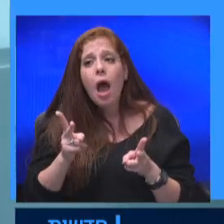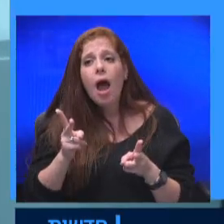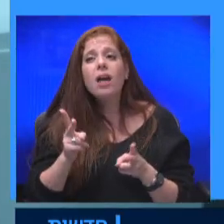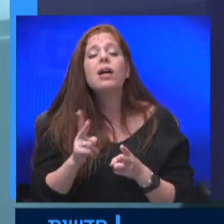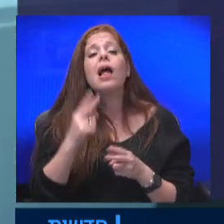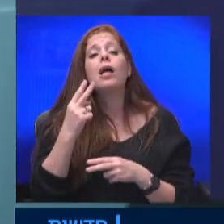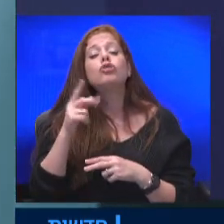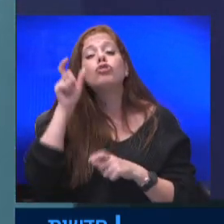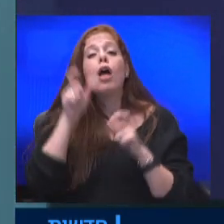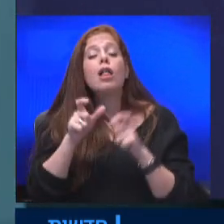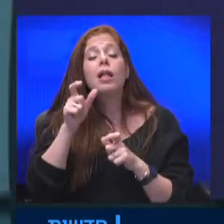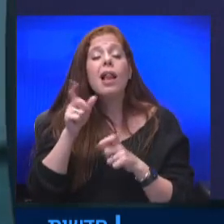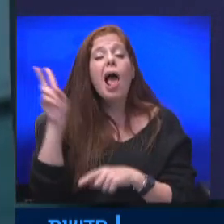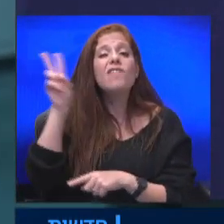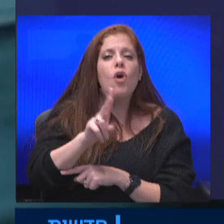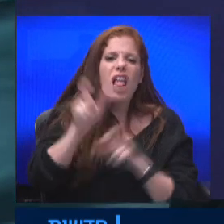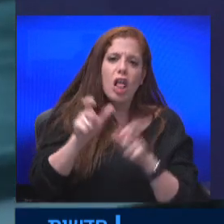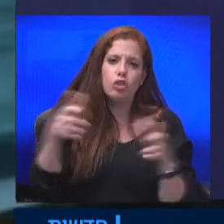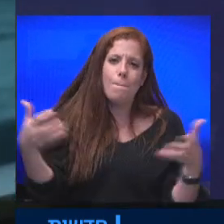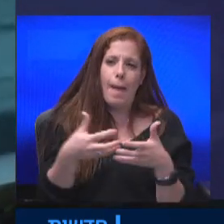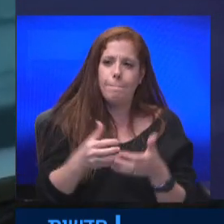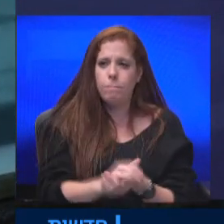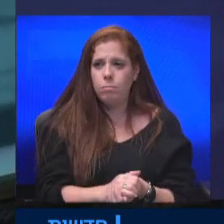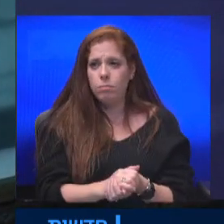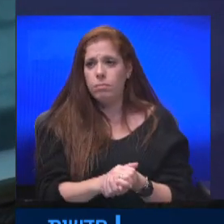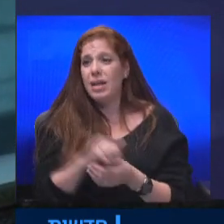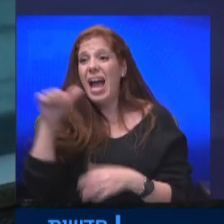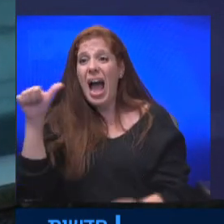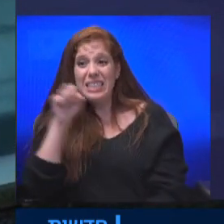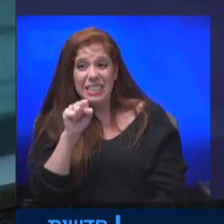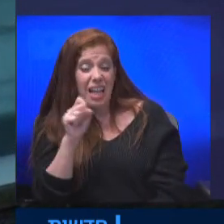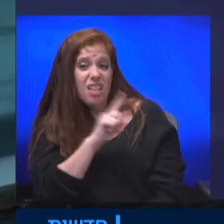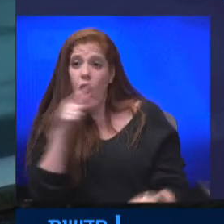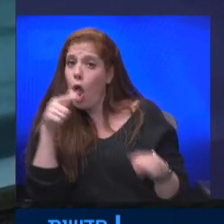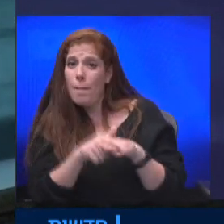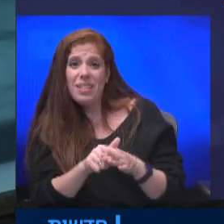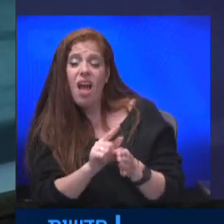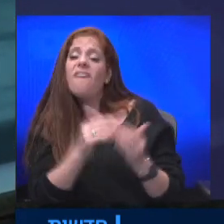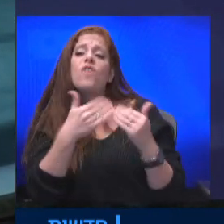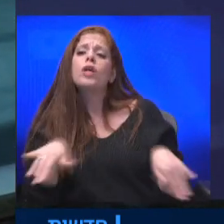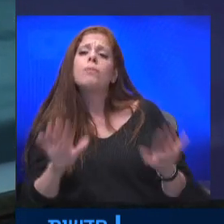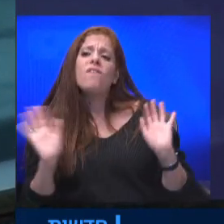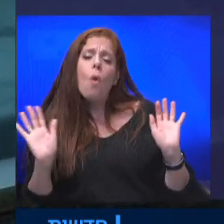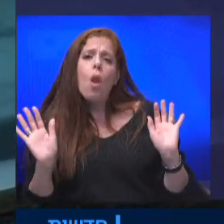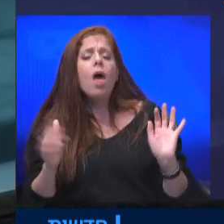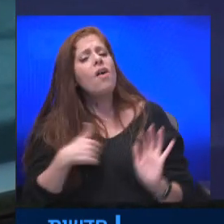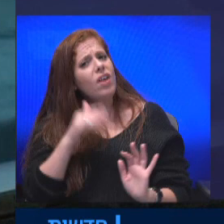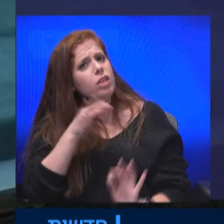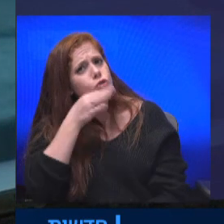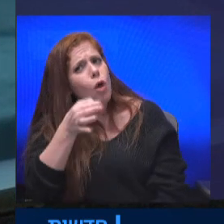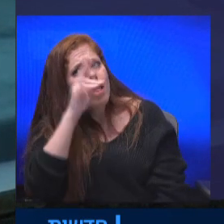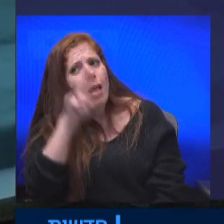انه لا يتدخل ويضع حدا لهذه المهزلة في العراق وهنا السؤال ايضا موجه الى البابا